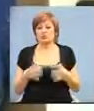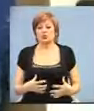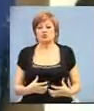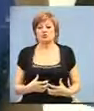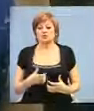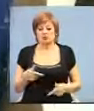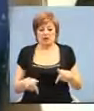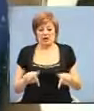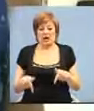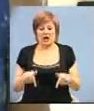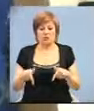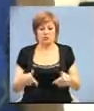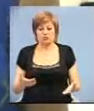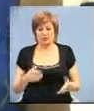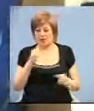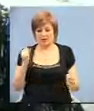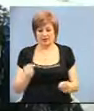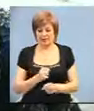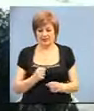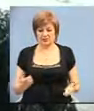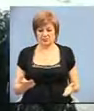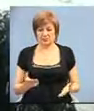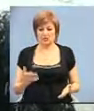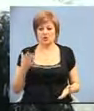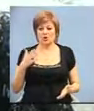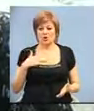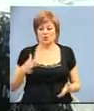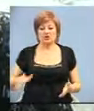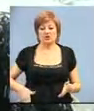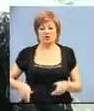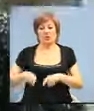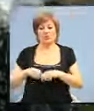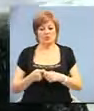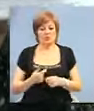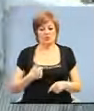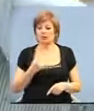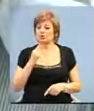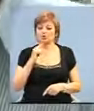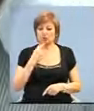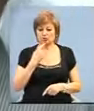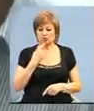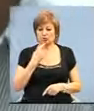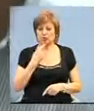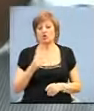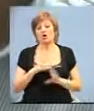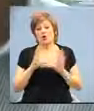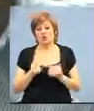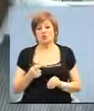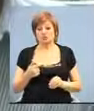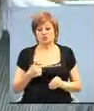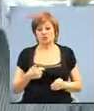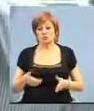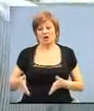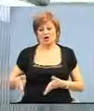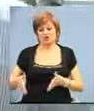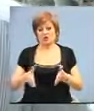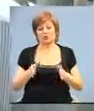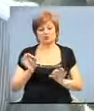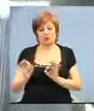На каблуках, наприклад, пройти невозможно. У меня перелом шейки бедра, так что мне очень трудно. В принципе, я так доволен дорогами,